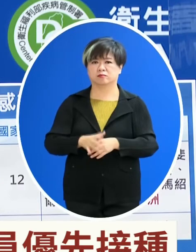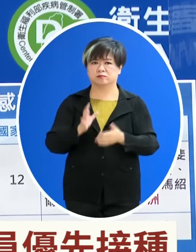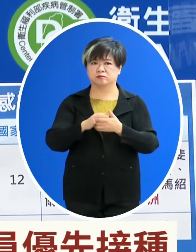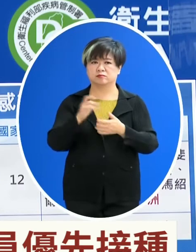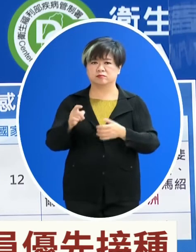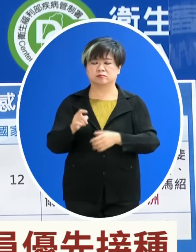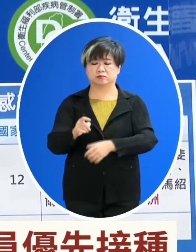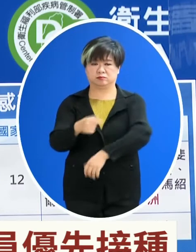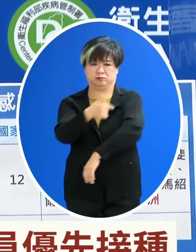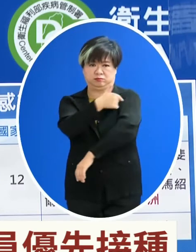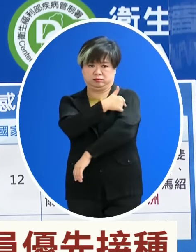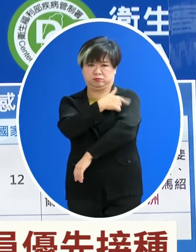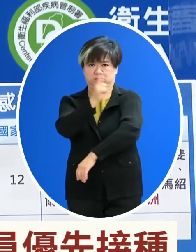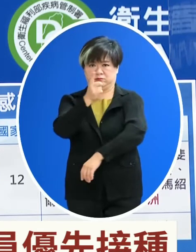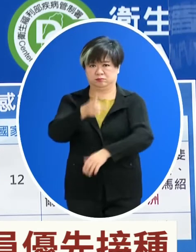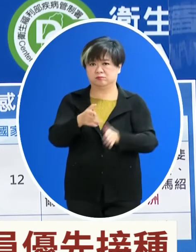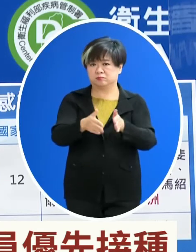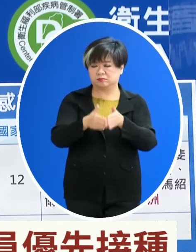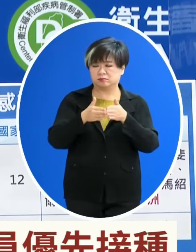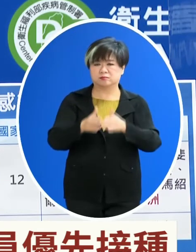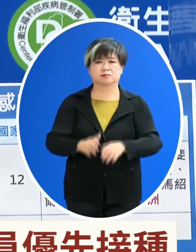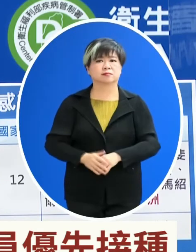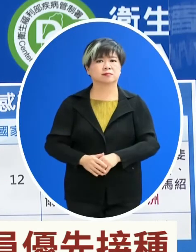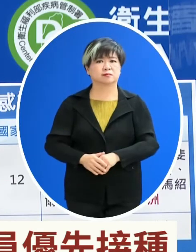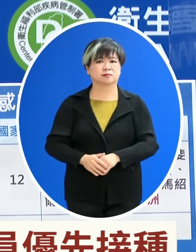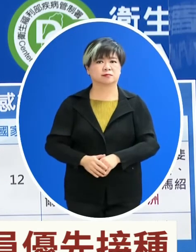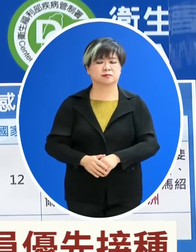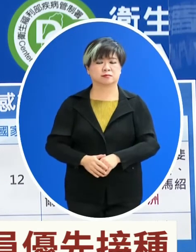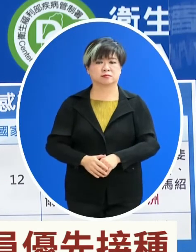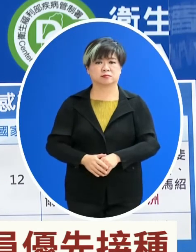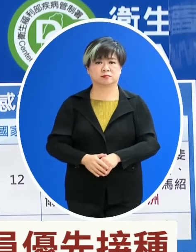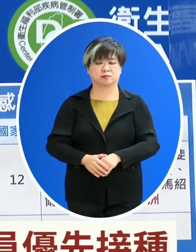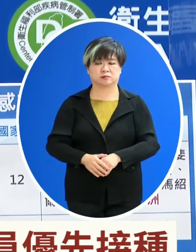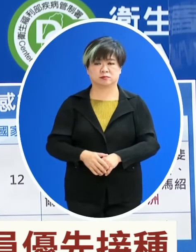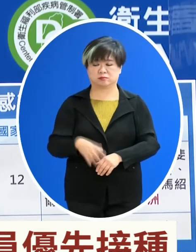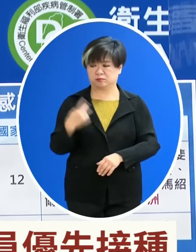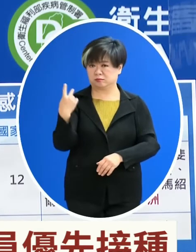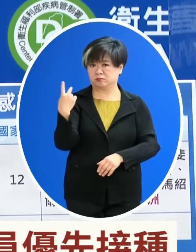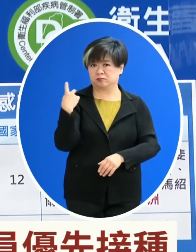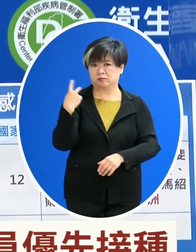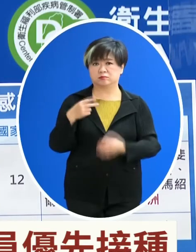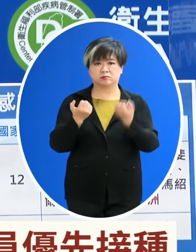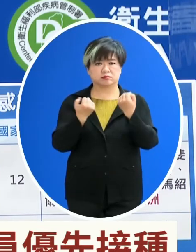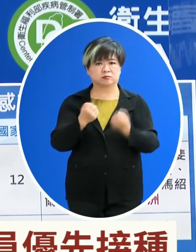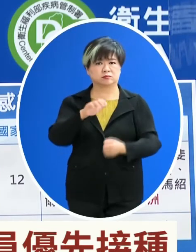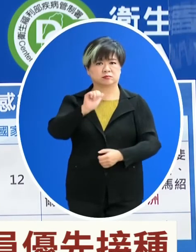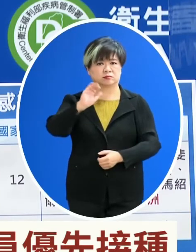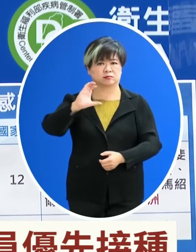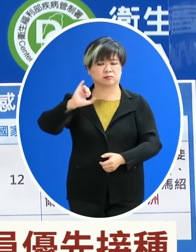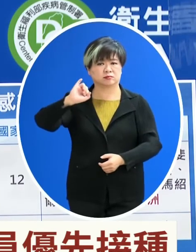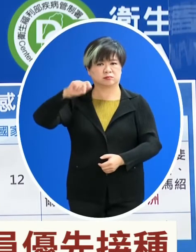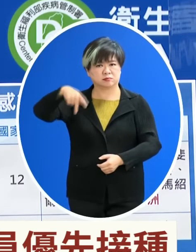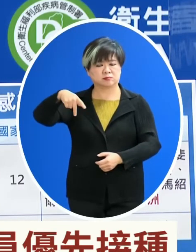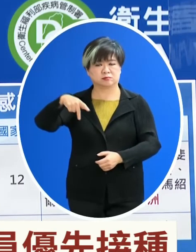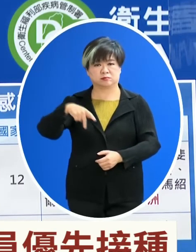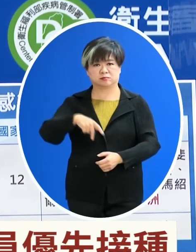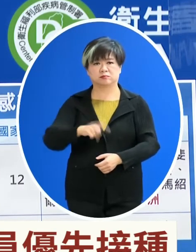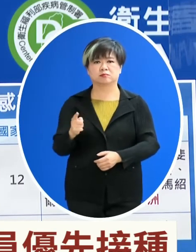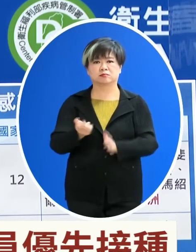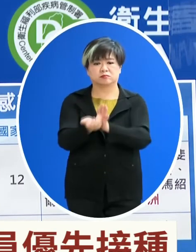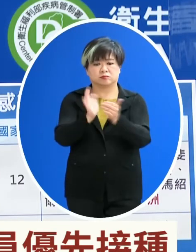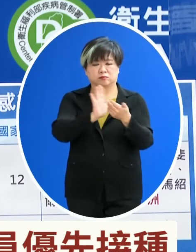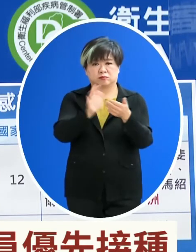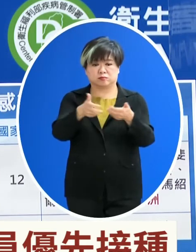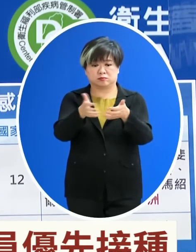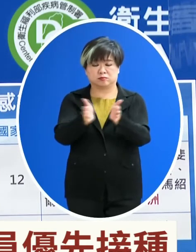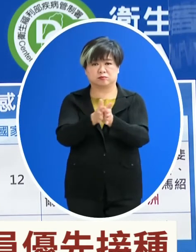要4打2剂。那这应该是这一剂前两天在那个 ACIP 就我们的预防接种组